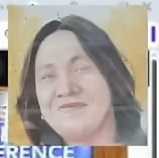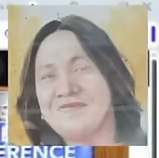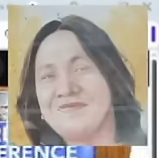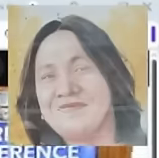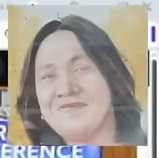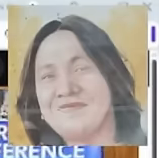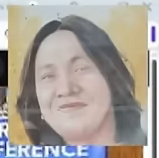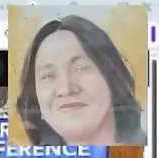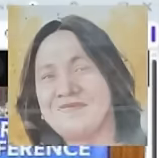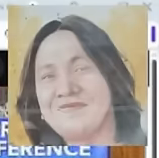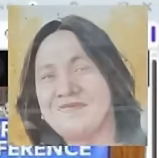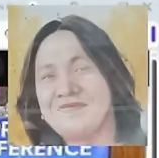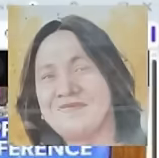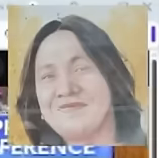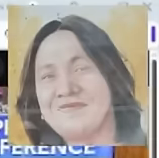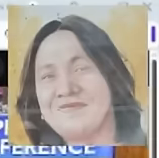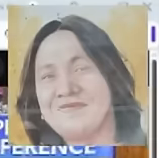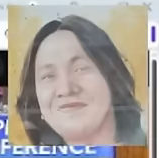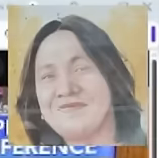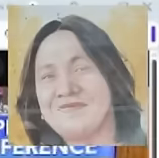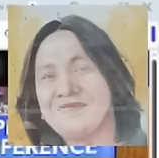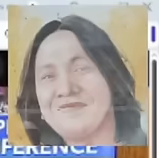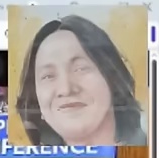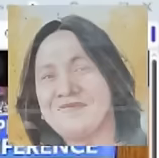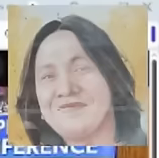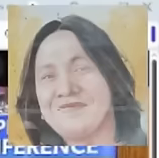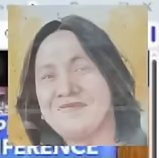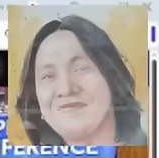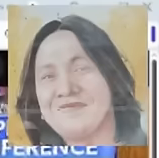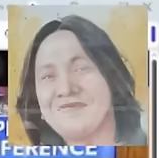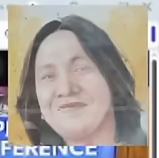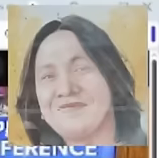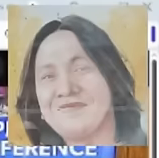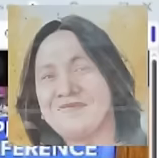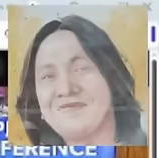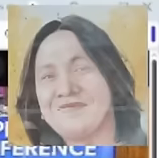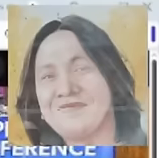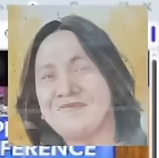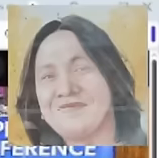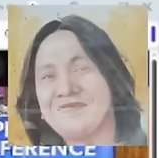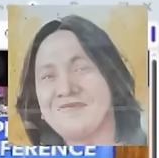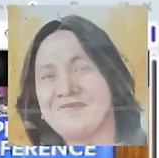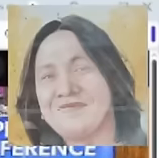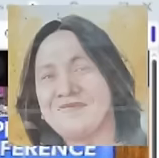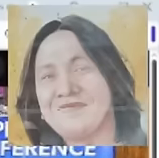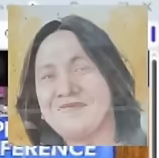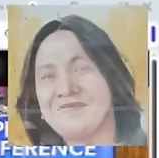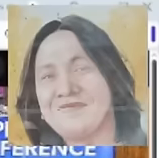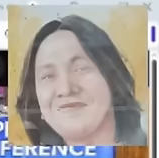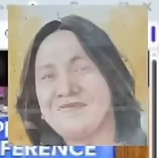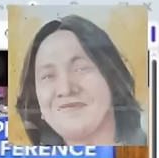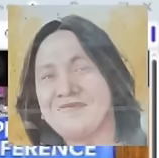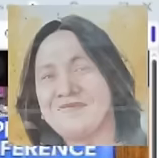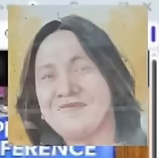ng bill para po sa mandatory random drug testing every 6 months for all elected and